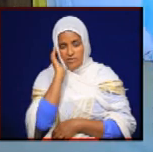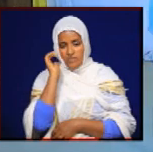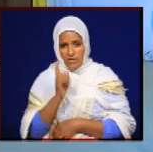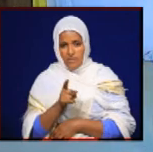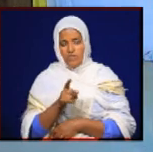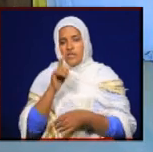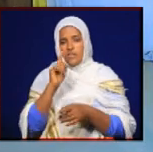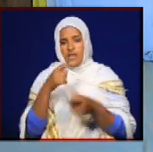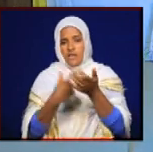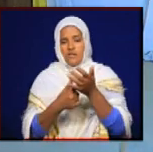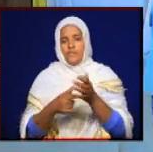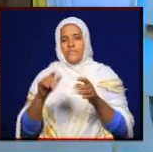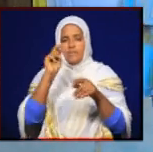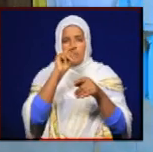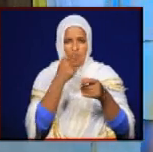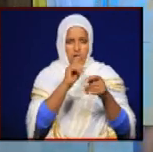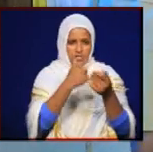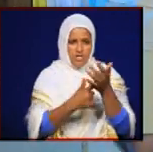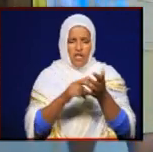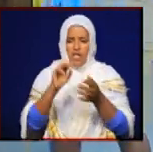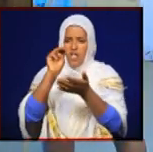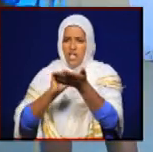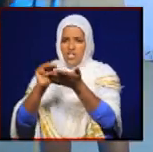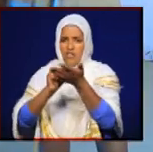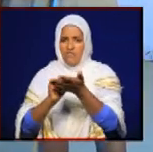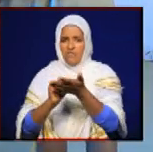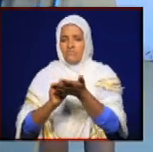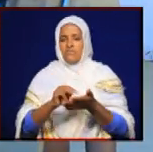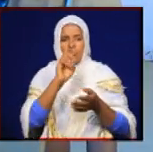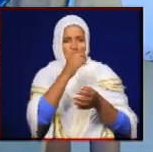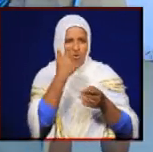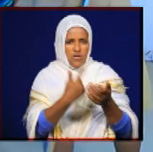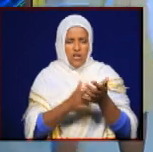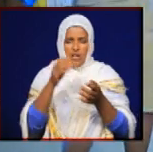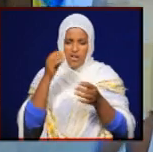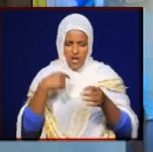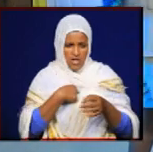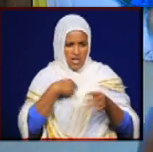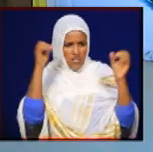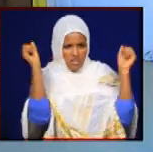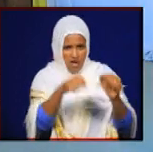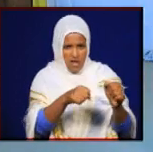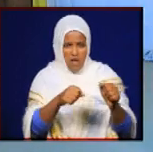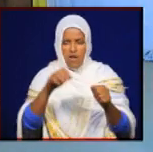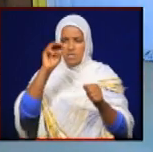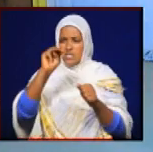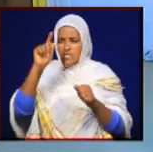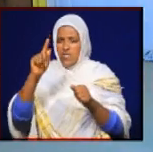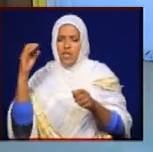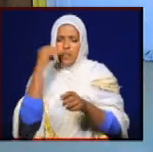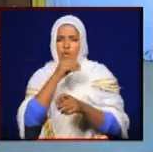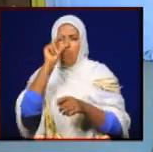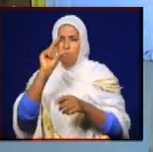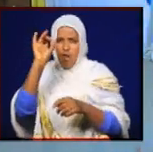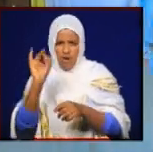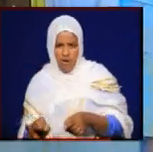ታይ ታይ ተማገተ ከጤፍ ቆረኔ ዋገተ ከኔ ተጣላ ጥንታኔ